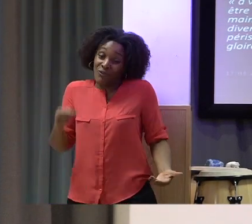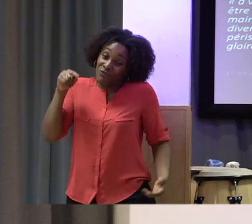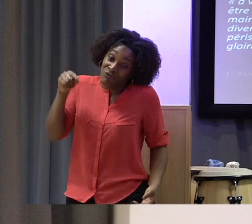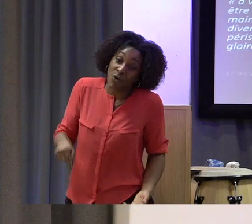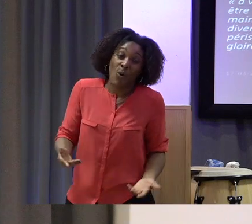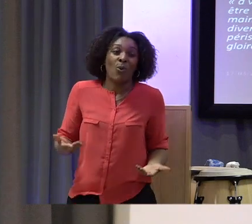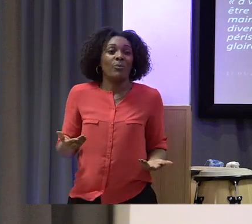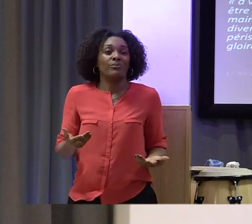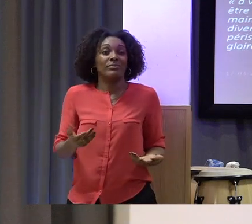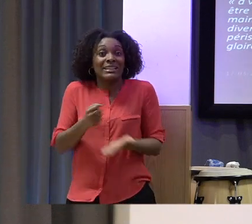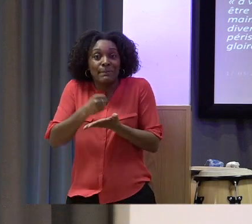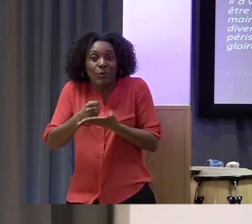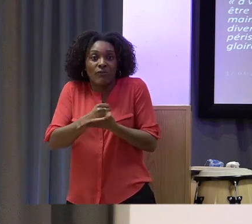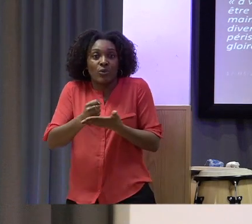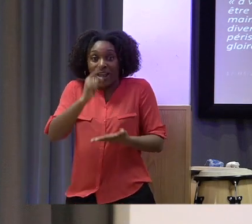L'épreuve de la foi.